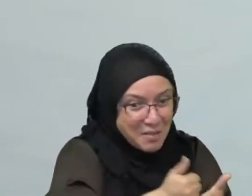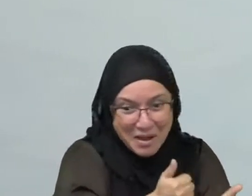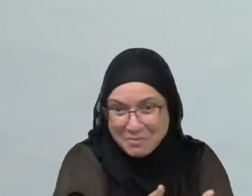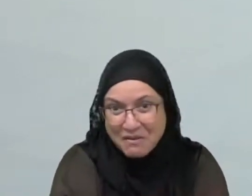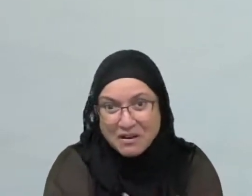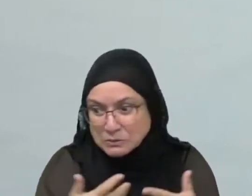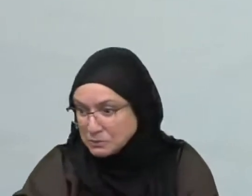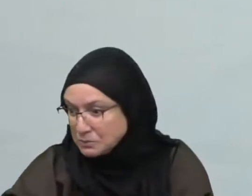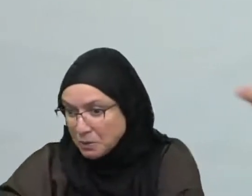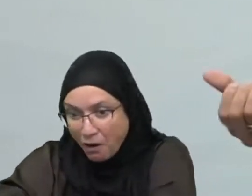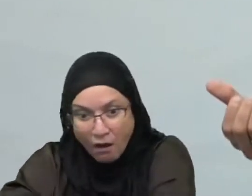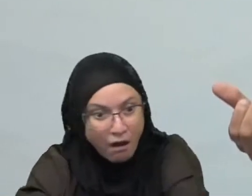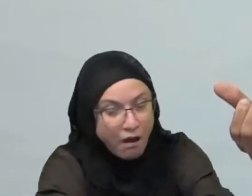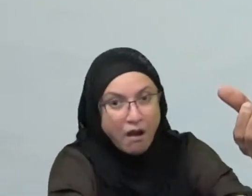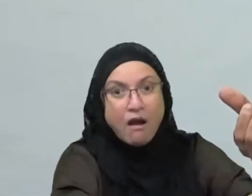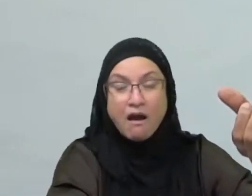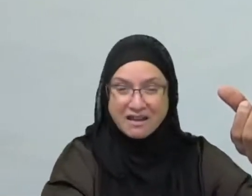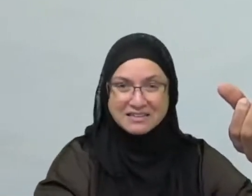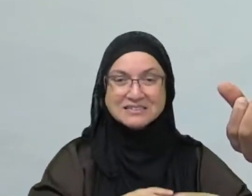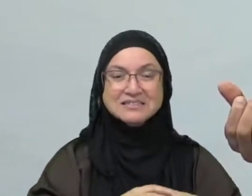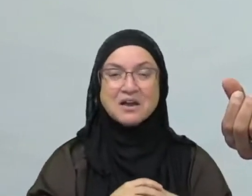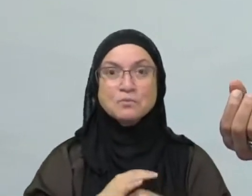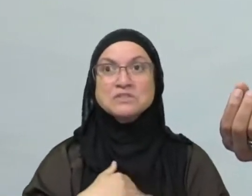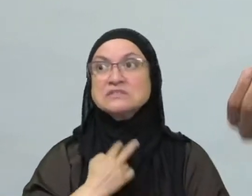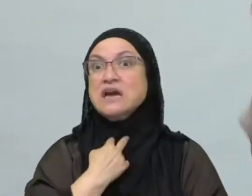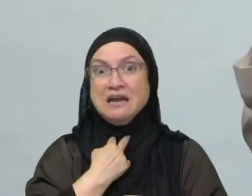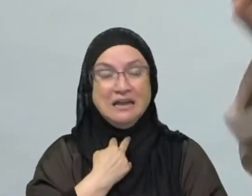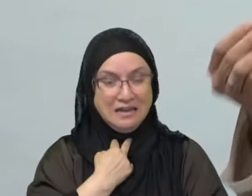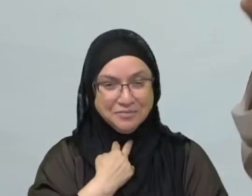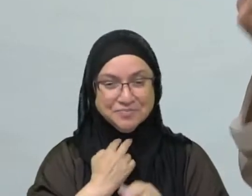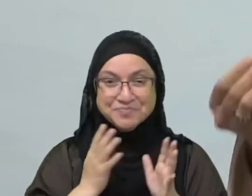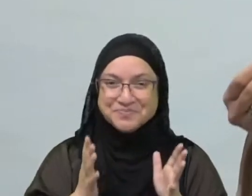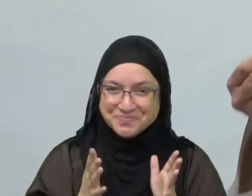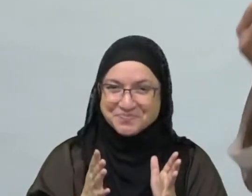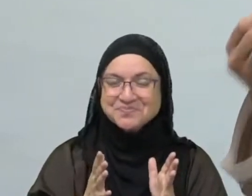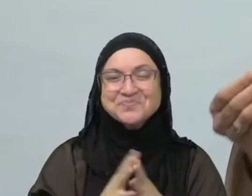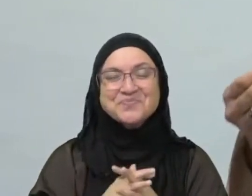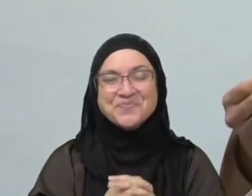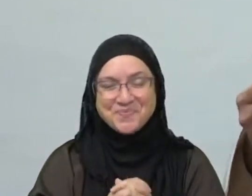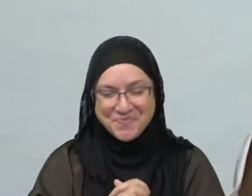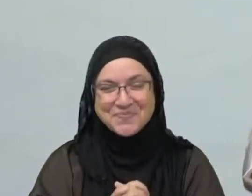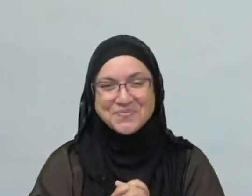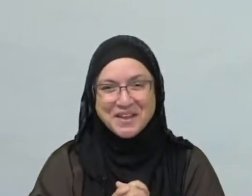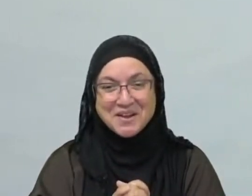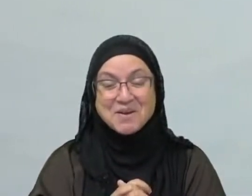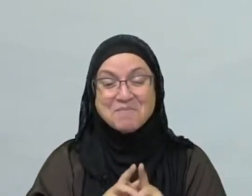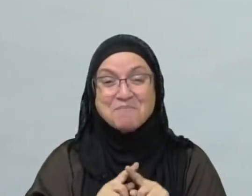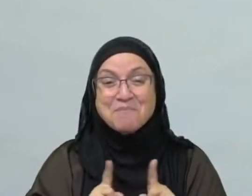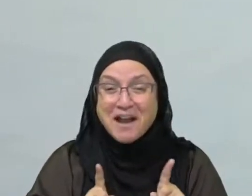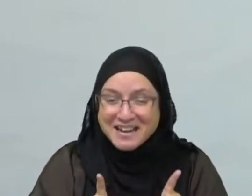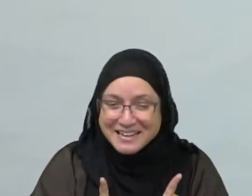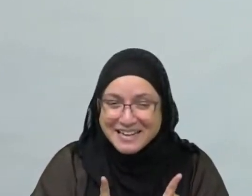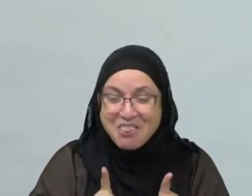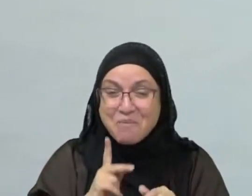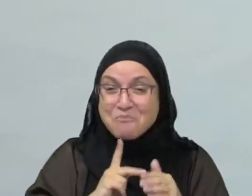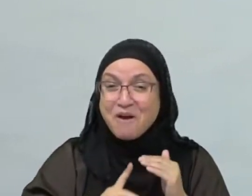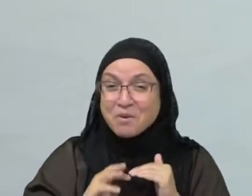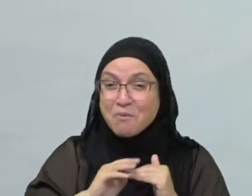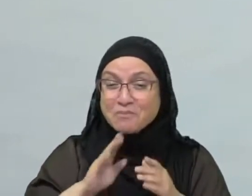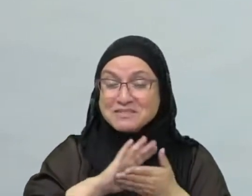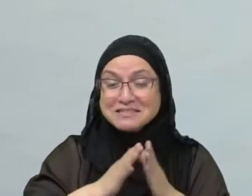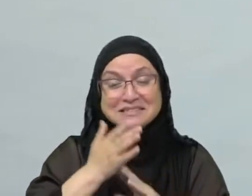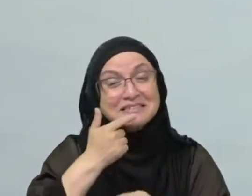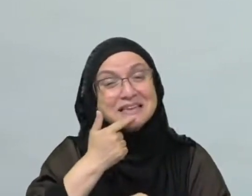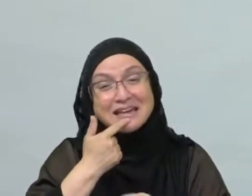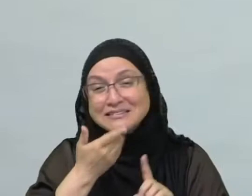is. We're stuck. We're under persecution. And the only sentence the Prophet ﷺ, who by the way, عَزِيزٌ عَلَيْهِ